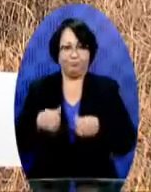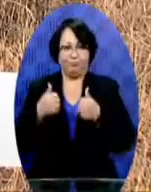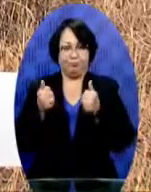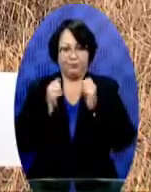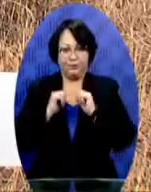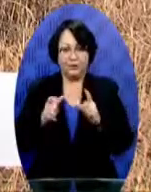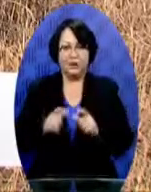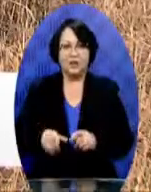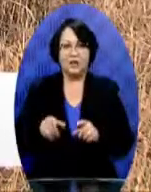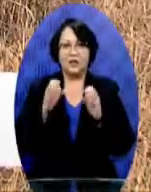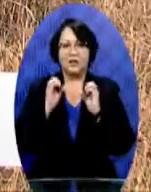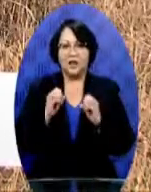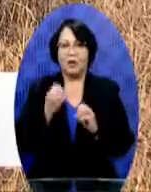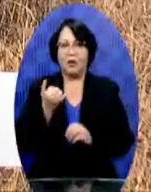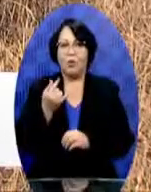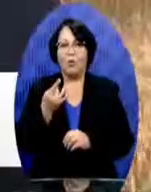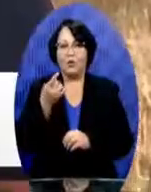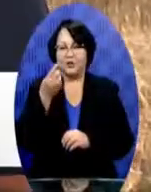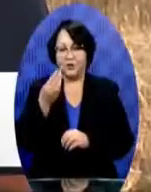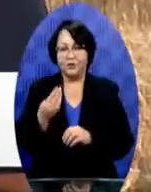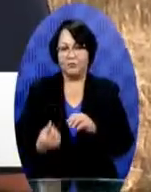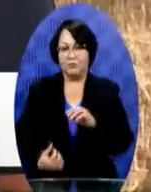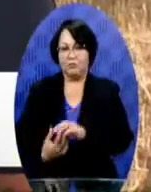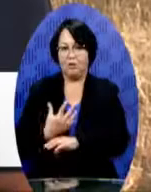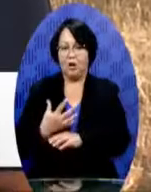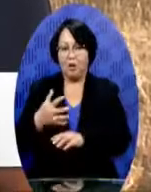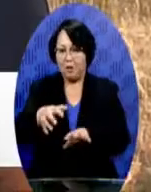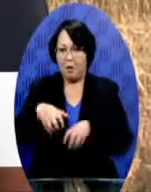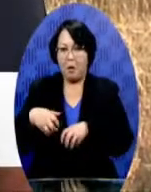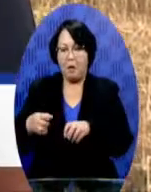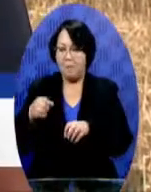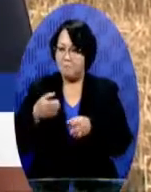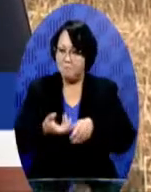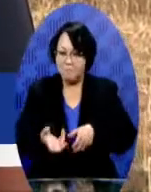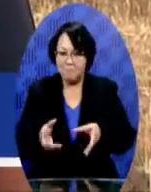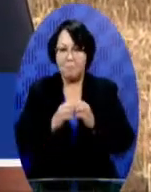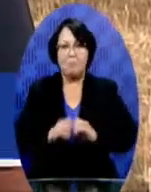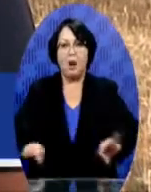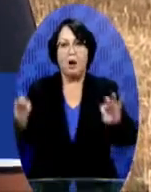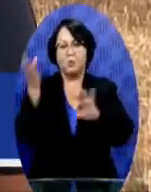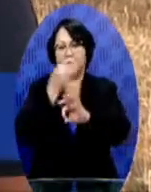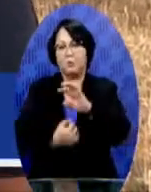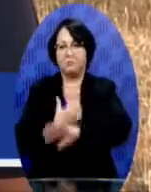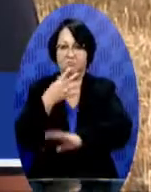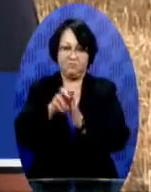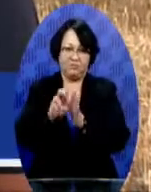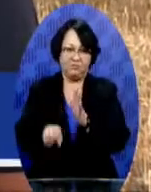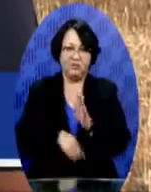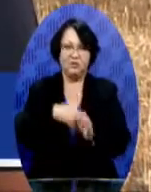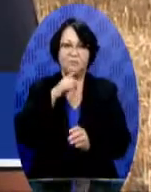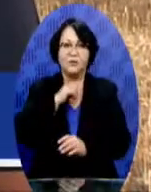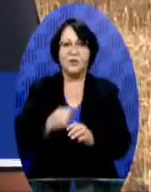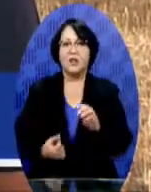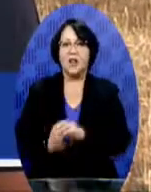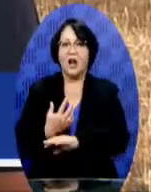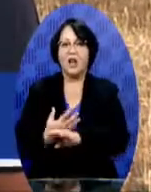уран ширээ өгнө гэдэг асуудал бол худлаа юм байна. Энэ жилийн хувьд болохоор зэрэг тариалын эрхтгийг дэмжсэн гас нийлүүлж байгаа. Юу